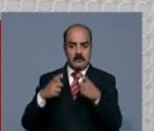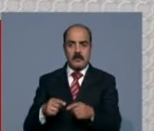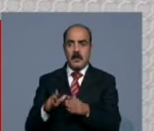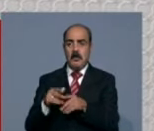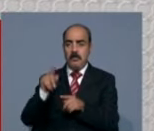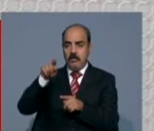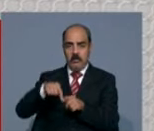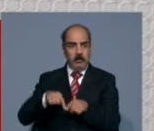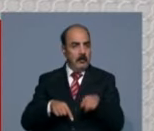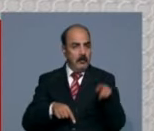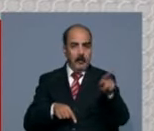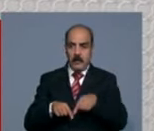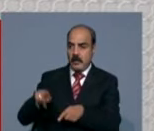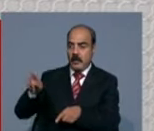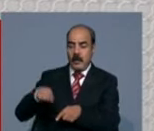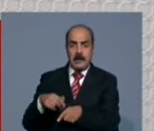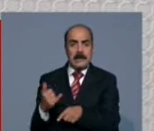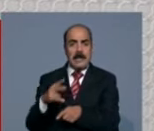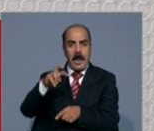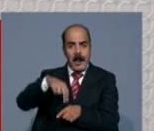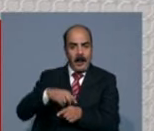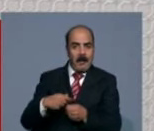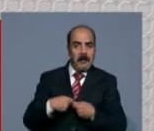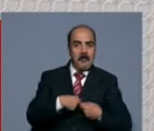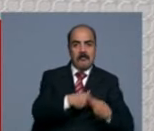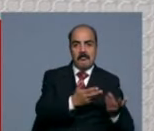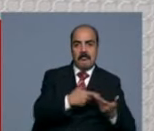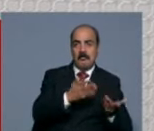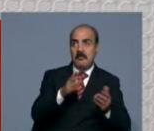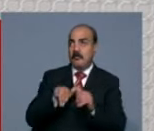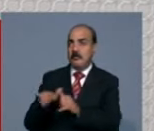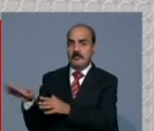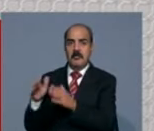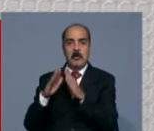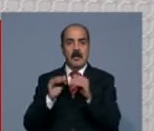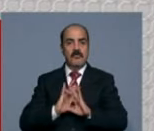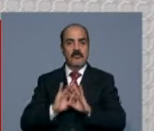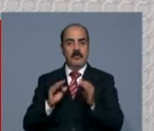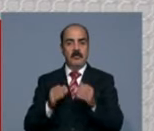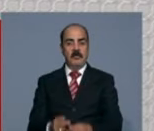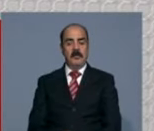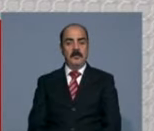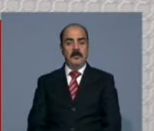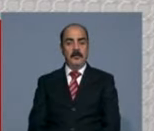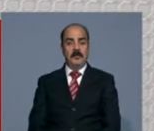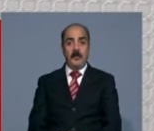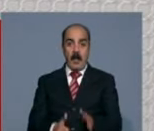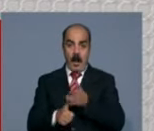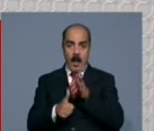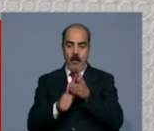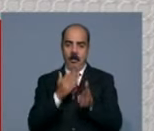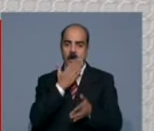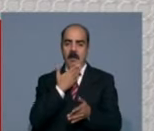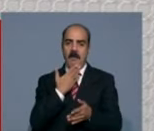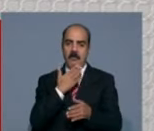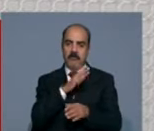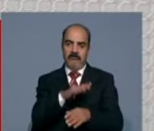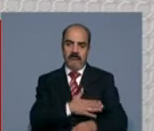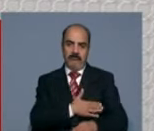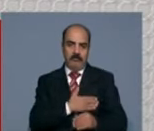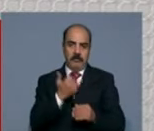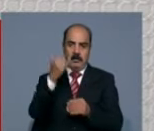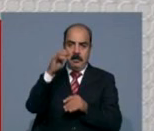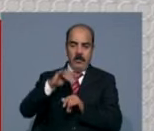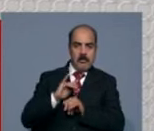مصر المسار الأفضل للنفاذ إلى الأسواق الواعدة، خاصة بالقارة الإفريقية